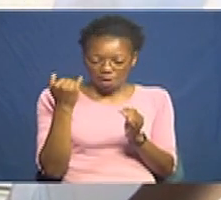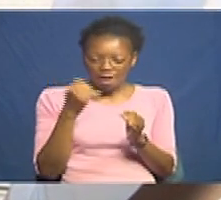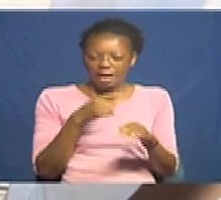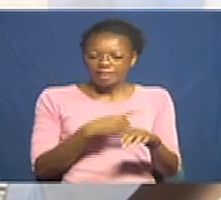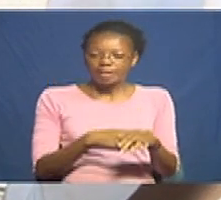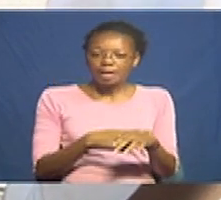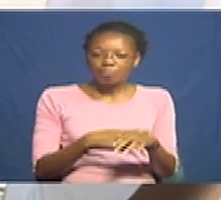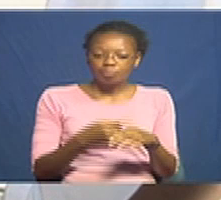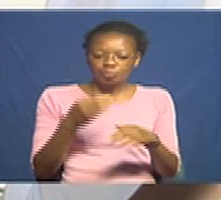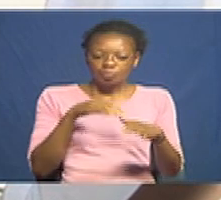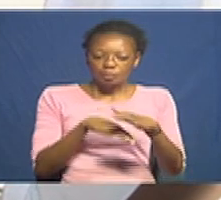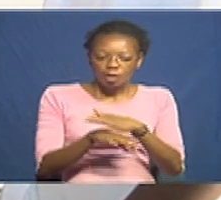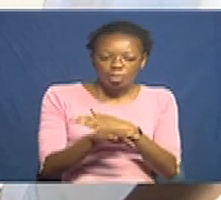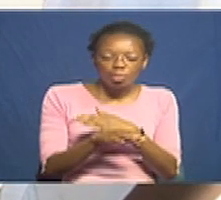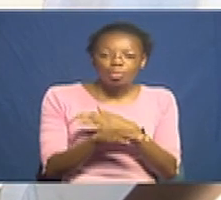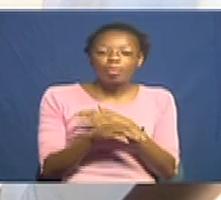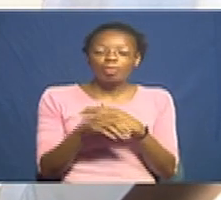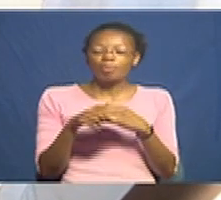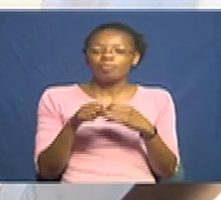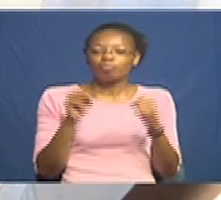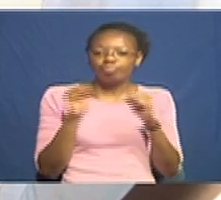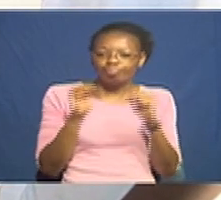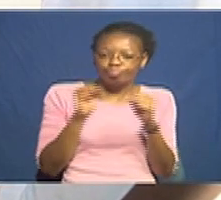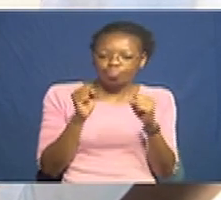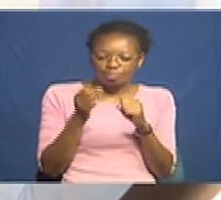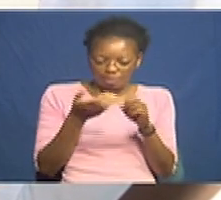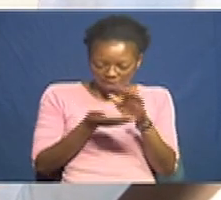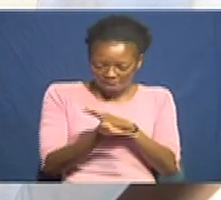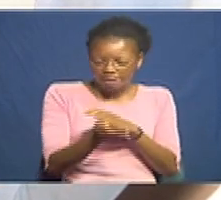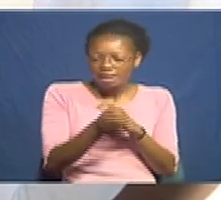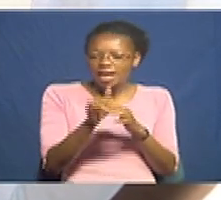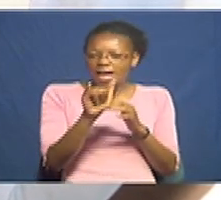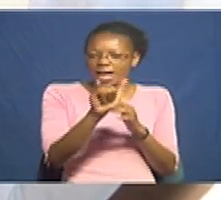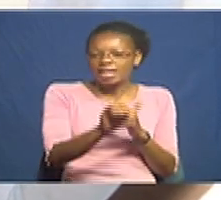Sasa kuhakikisha ya kuwa hakuna miti itaingia katika